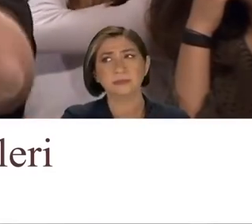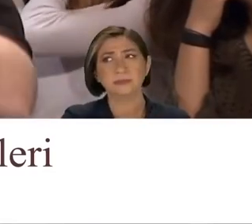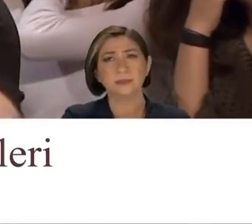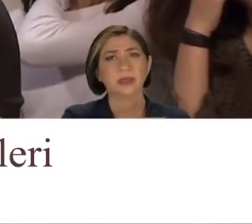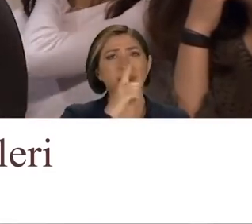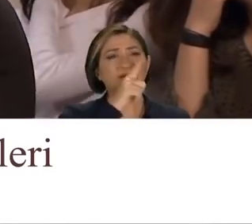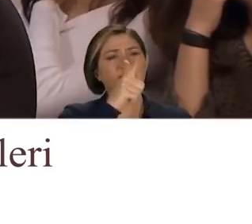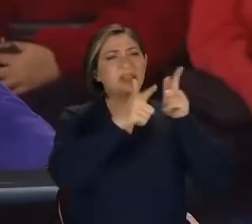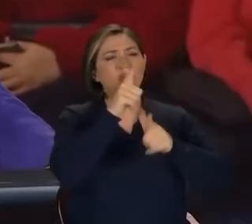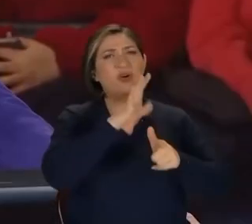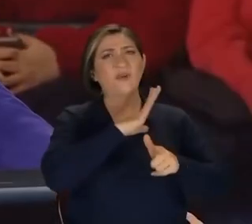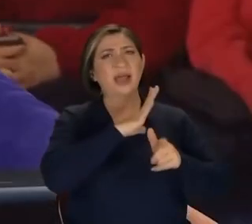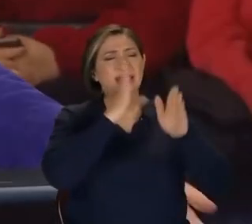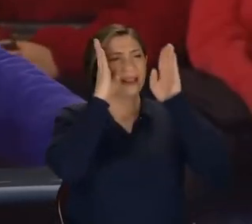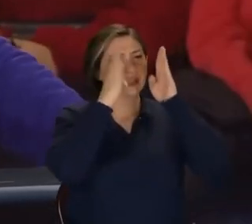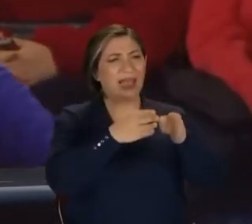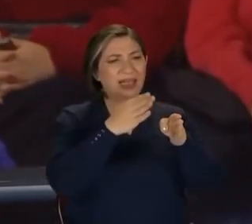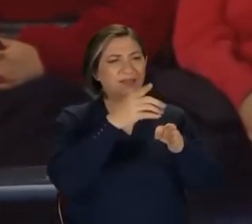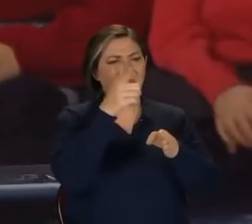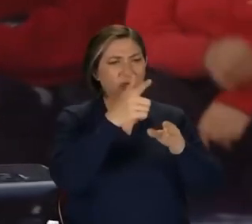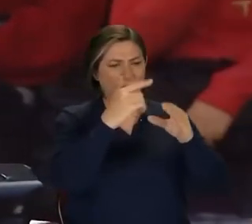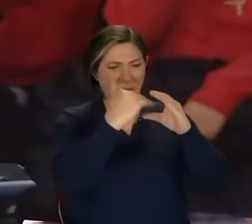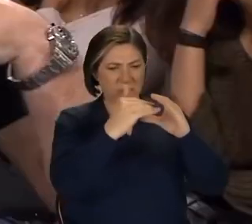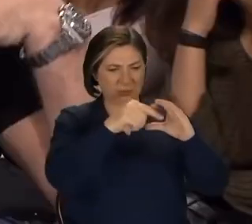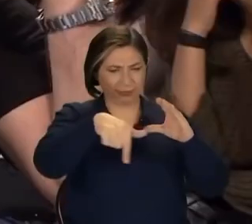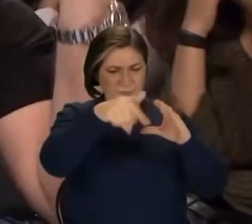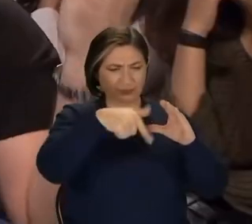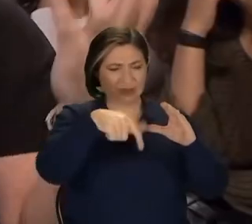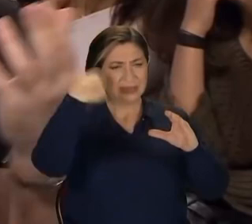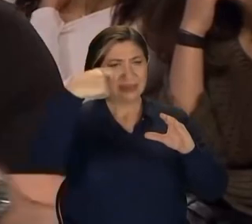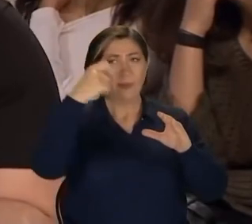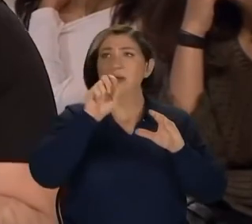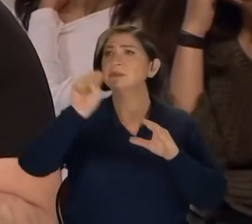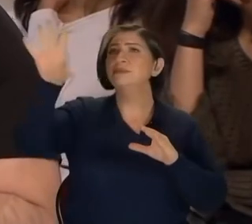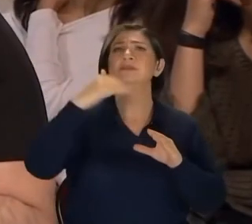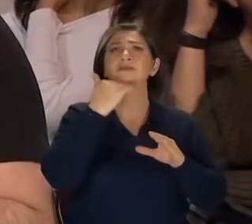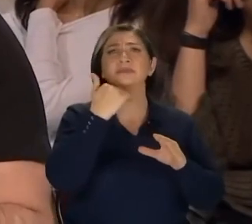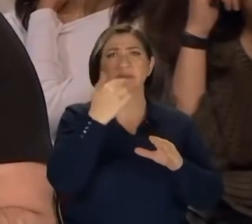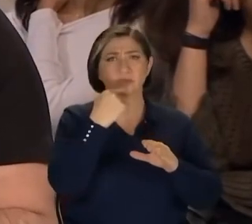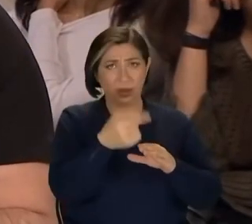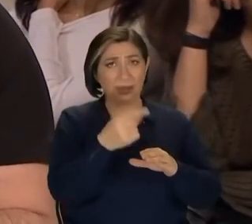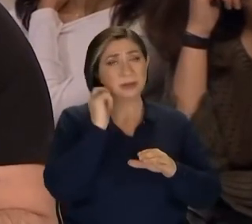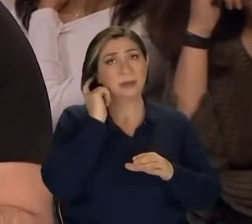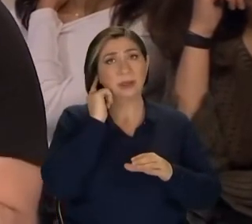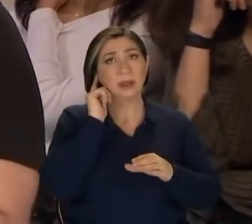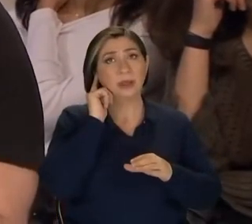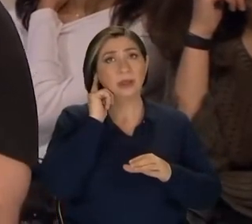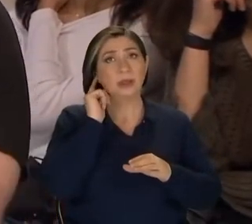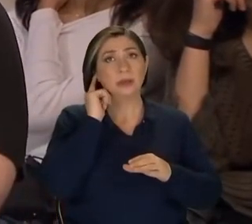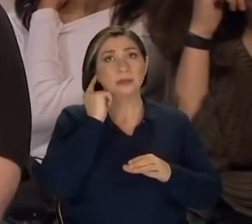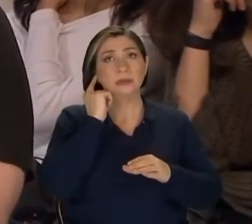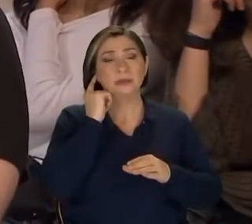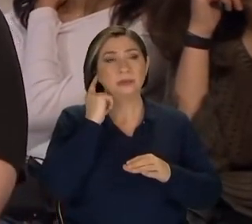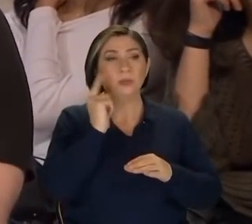straight to video diye bir şey var. Yani direkt yalnızca video kasete üretilen, sinema perdesine çıkmayan filmler için söylenir. Acaba böyle